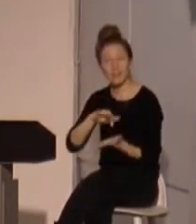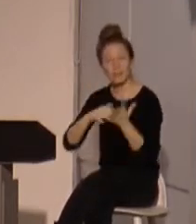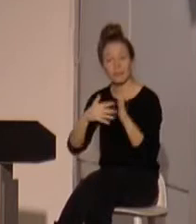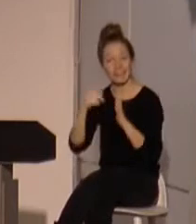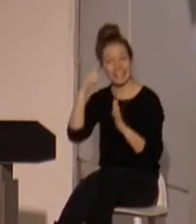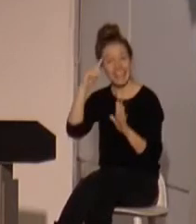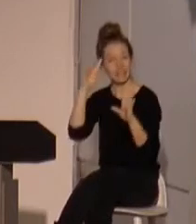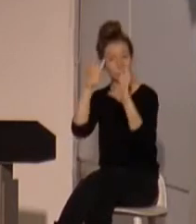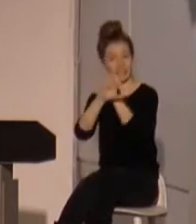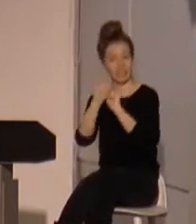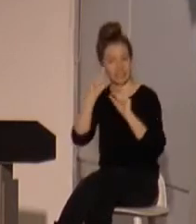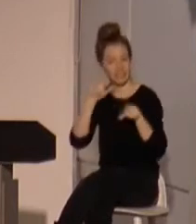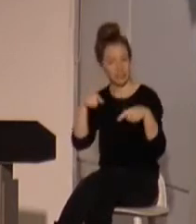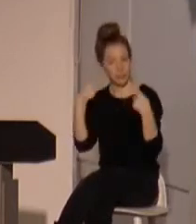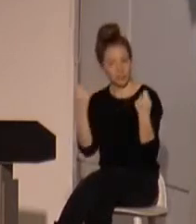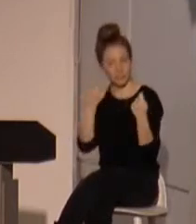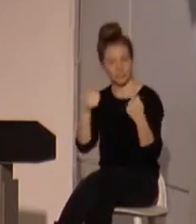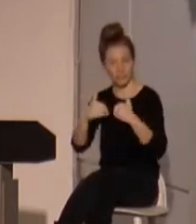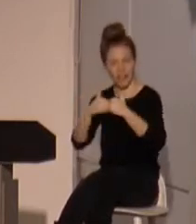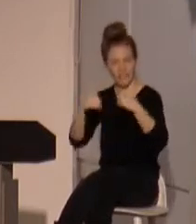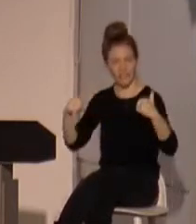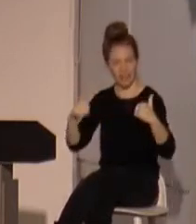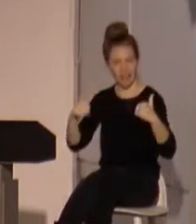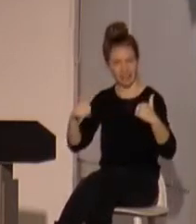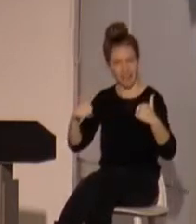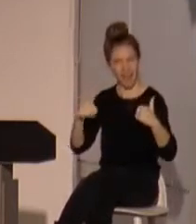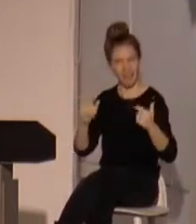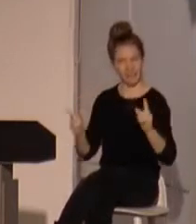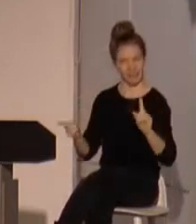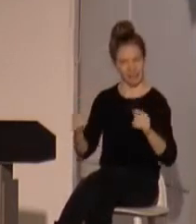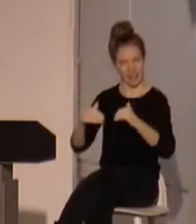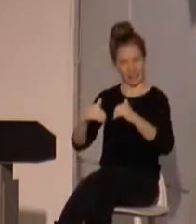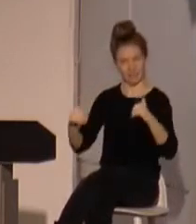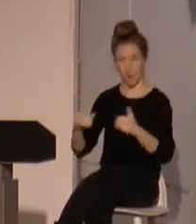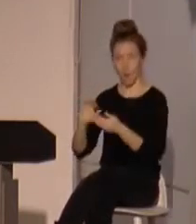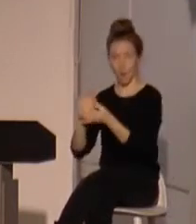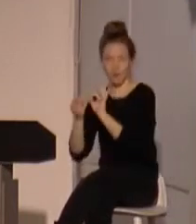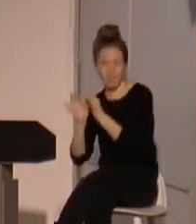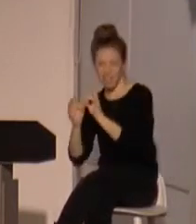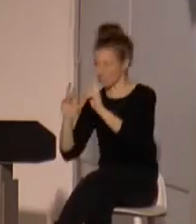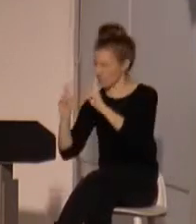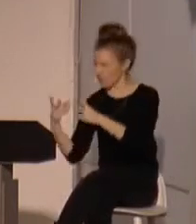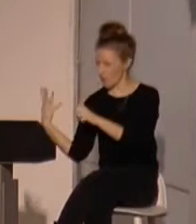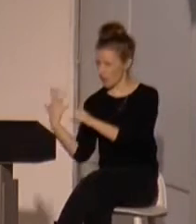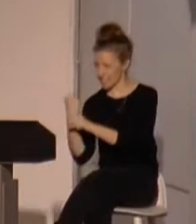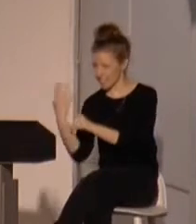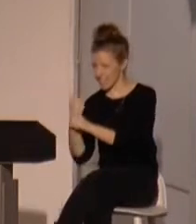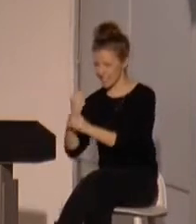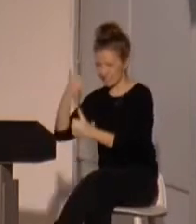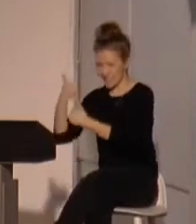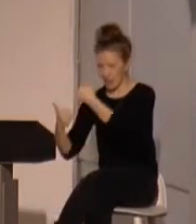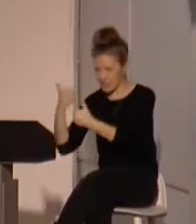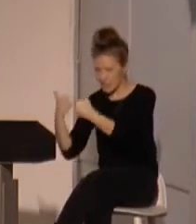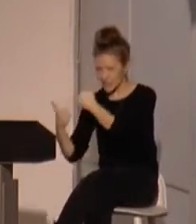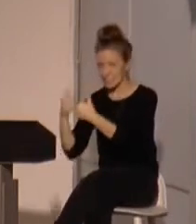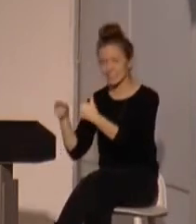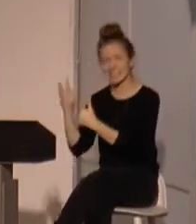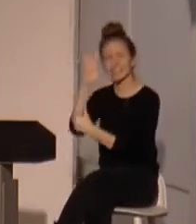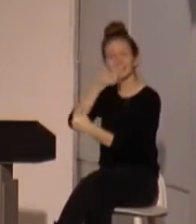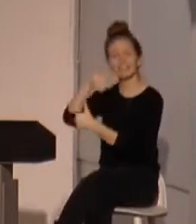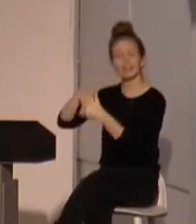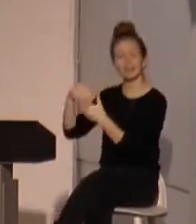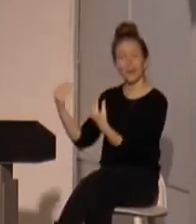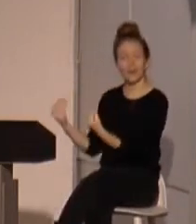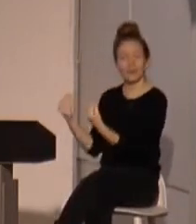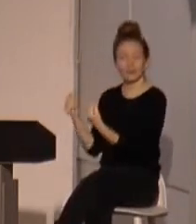תודעתית, תרבותית, איזושהי הפרדה ביניהם. אולימפיאדה, יכולות, הישגים, תחרותיות, זה נתפס כמשהו